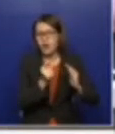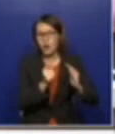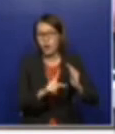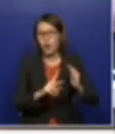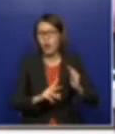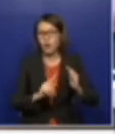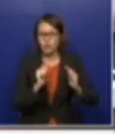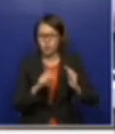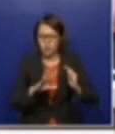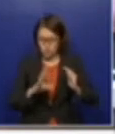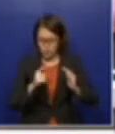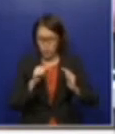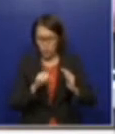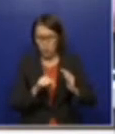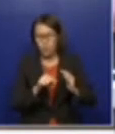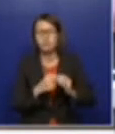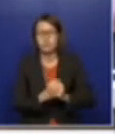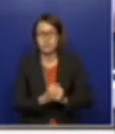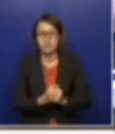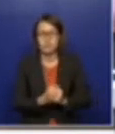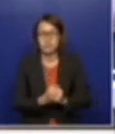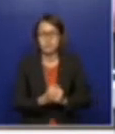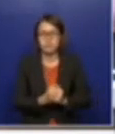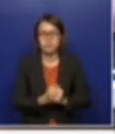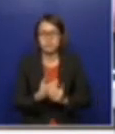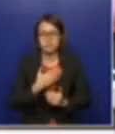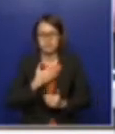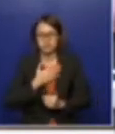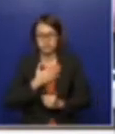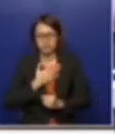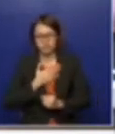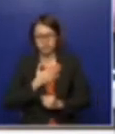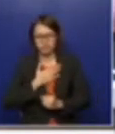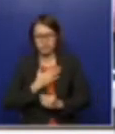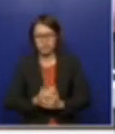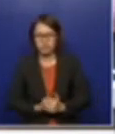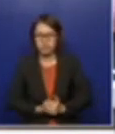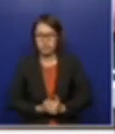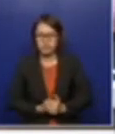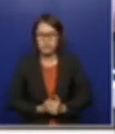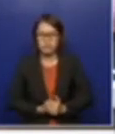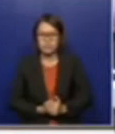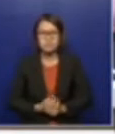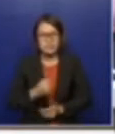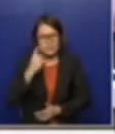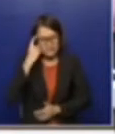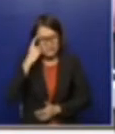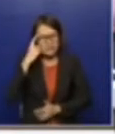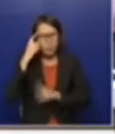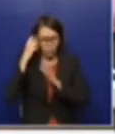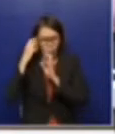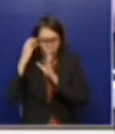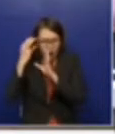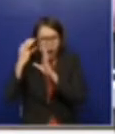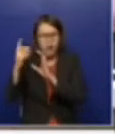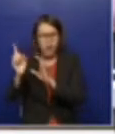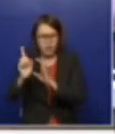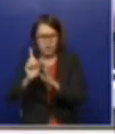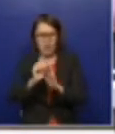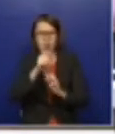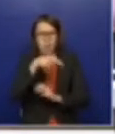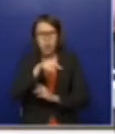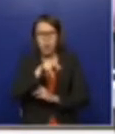การนโยบายที่ดินแห่งชาตินั้นกระผมมีความคาดหวังต่อร่างพระราชบัญญัติ